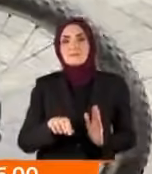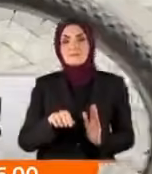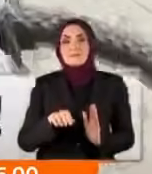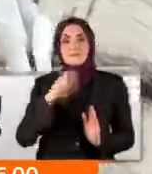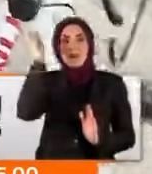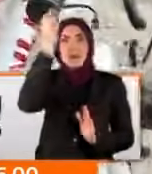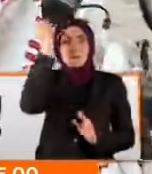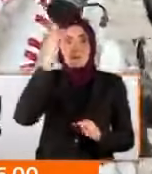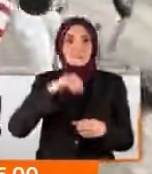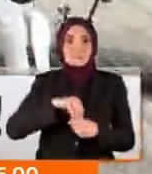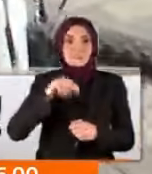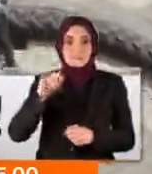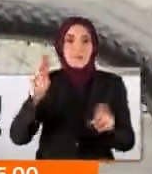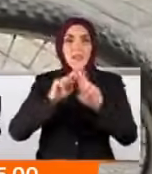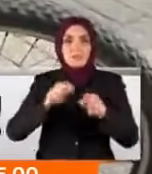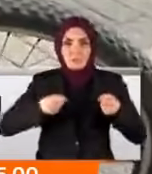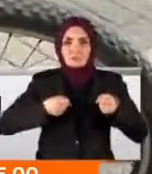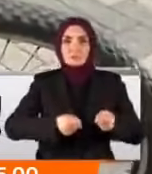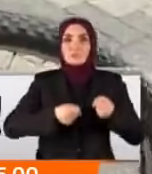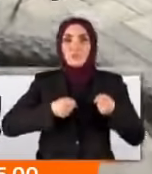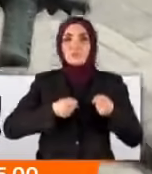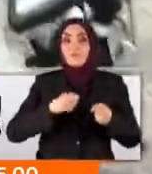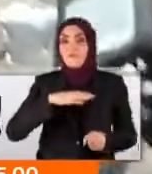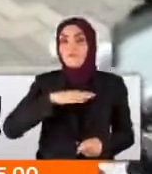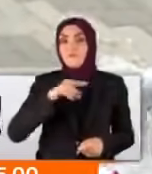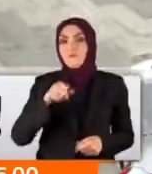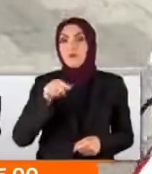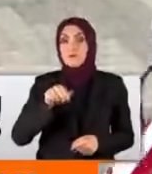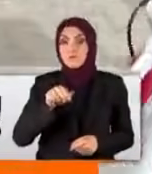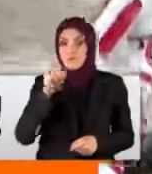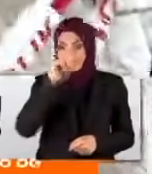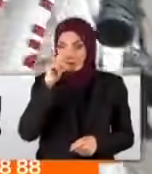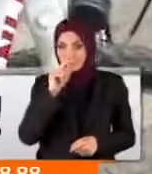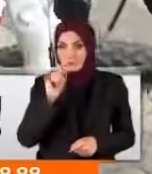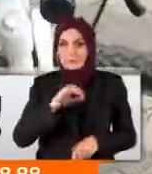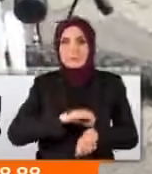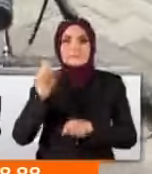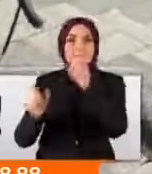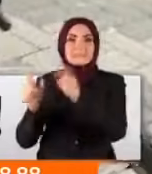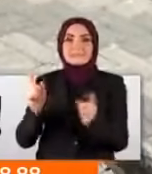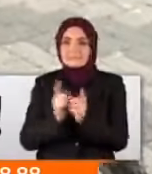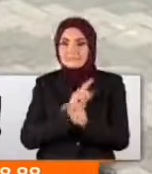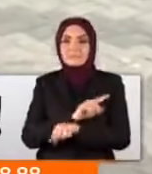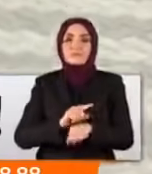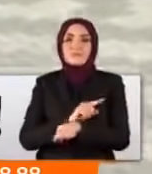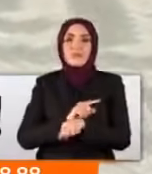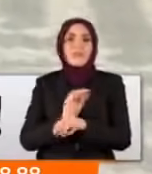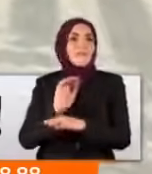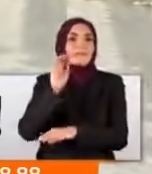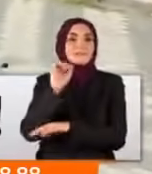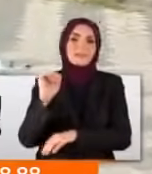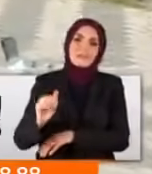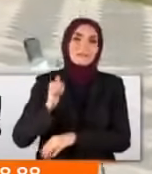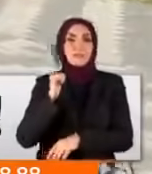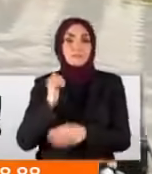bir elektroşok cihazı var. Ve bu elektroşok cihazı sayesinde hastalar kısa sürede hayata yeniden döndürülebiliyor. Ve